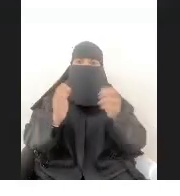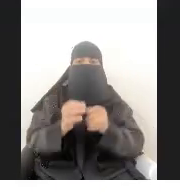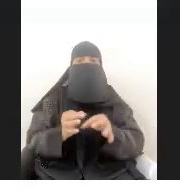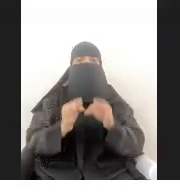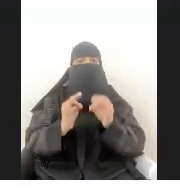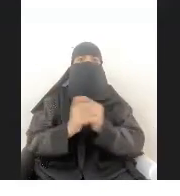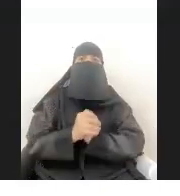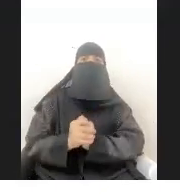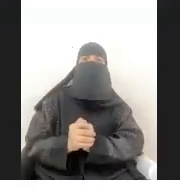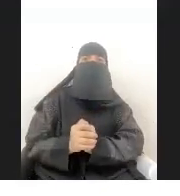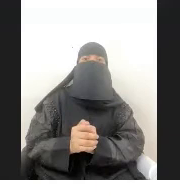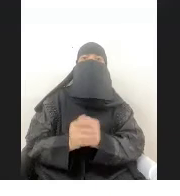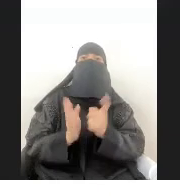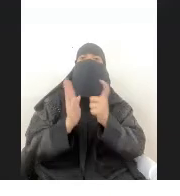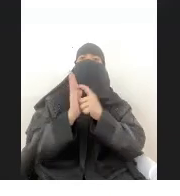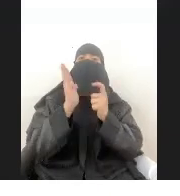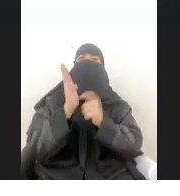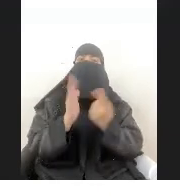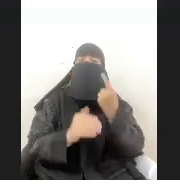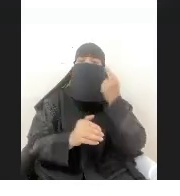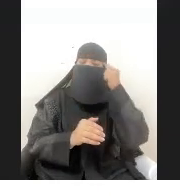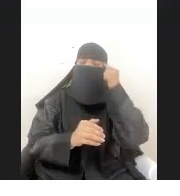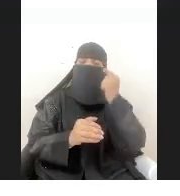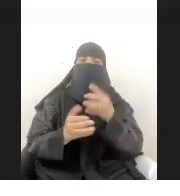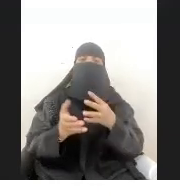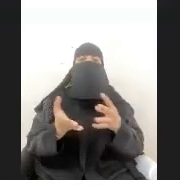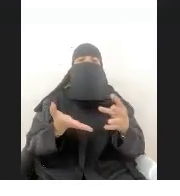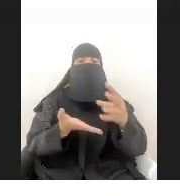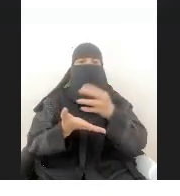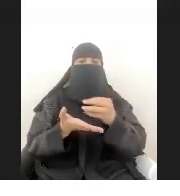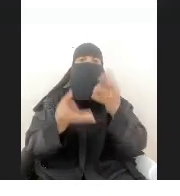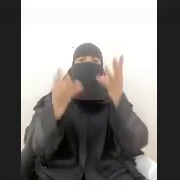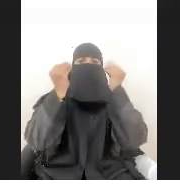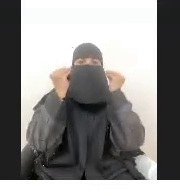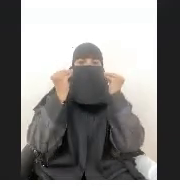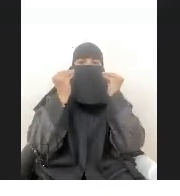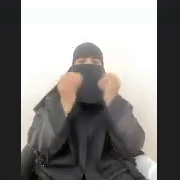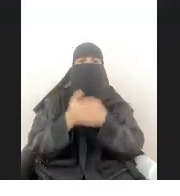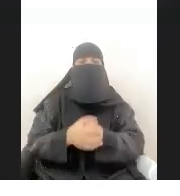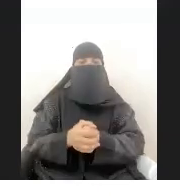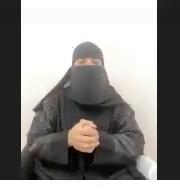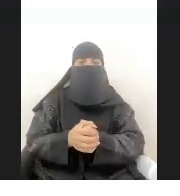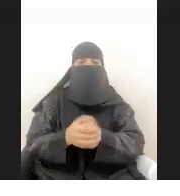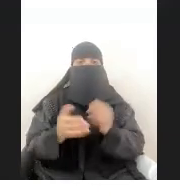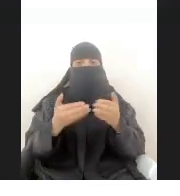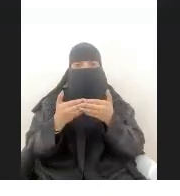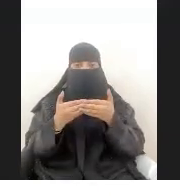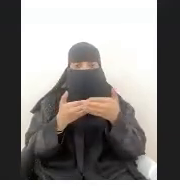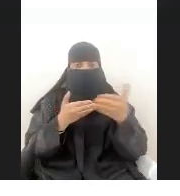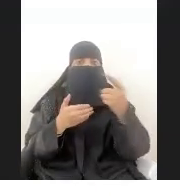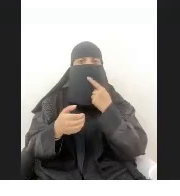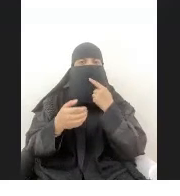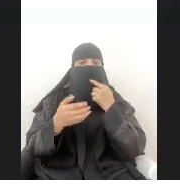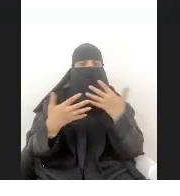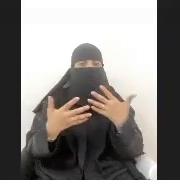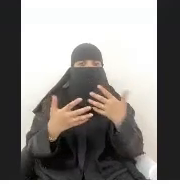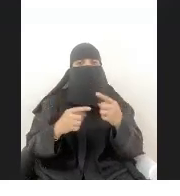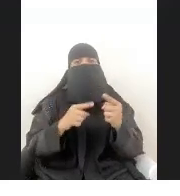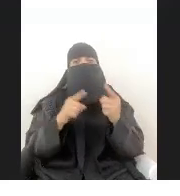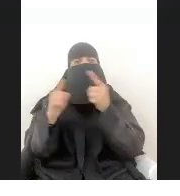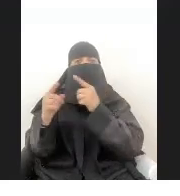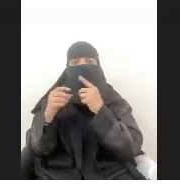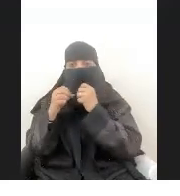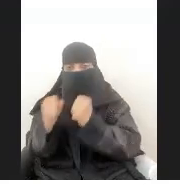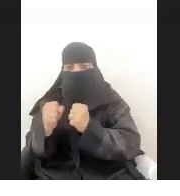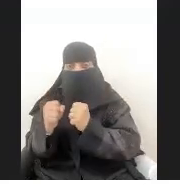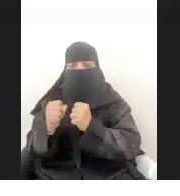مثل ما قلنا التنظيم الادراكي عند تجميع المعلومات. طبعا دائما تبدا من البسيط الى المعقد، هذه معروفه في دائما